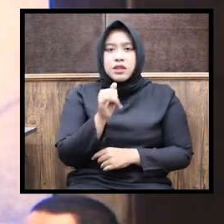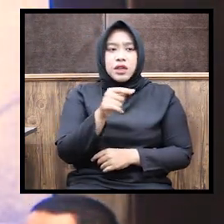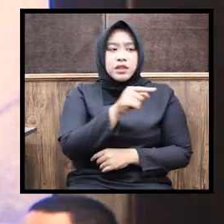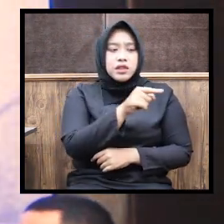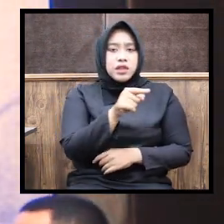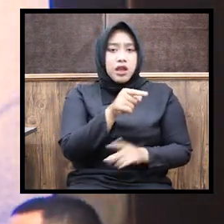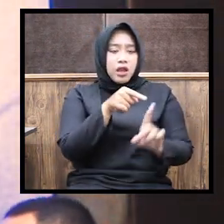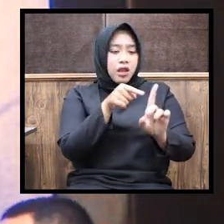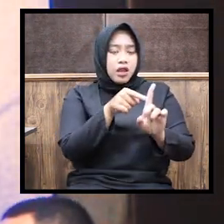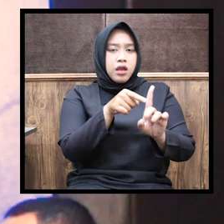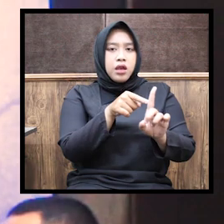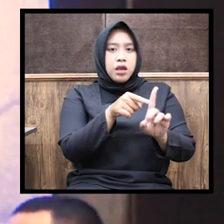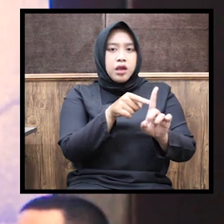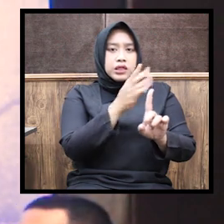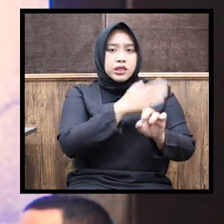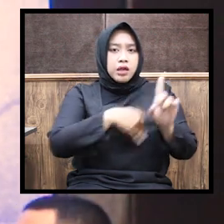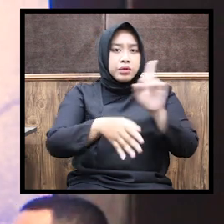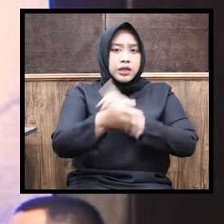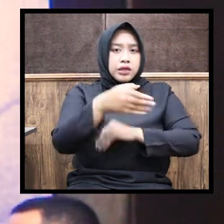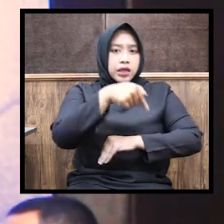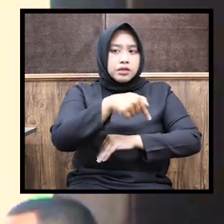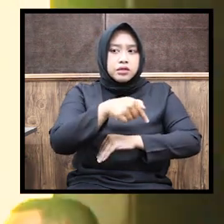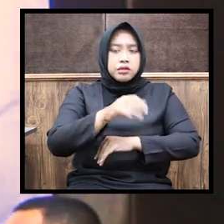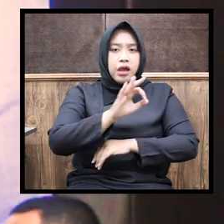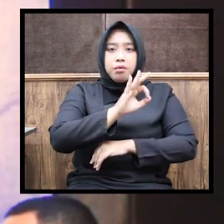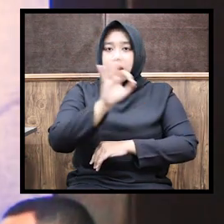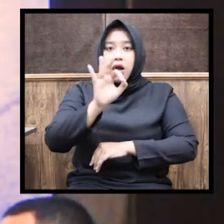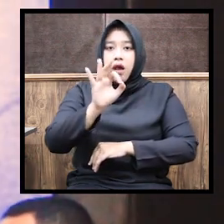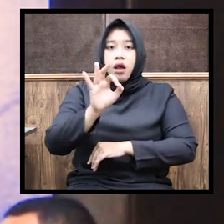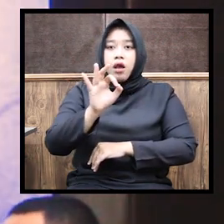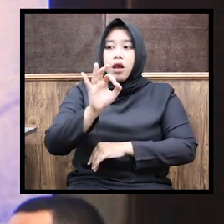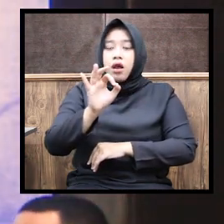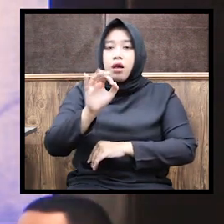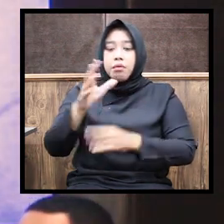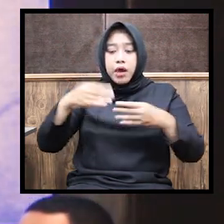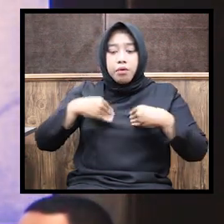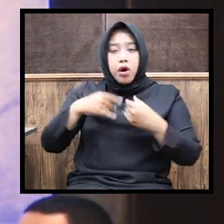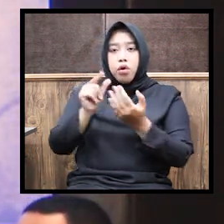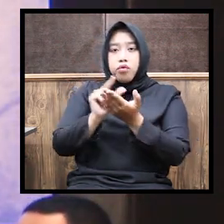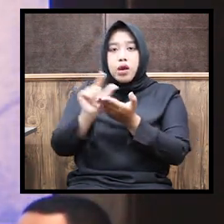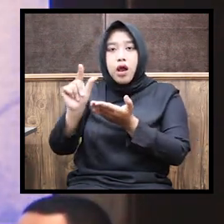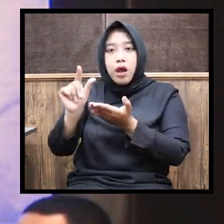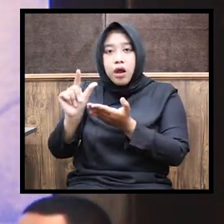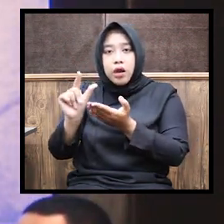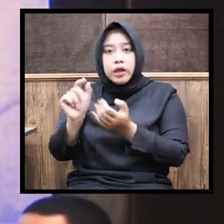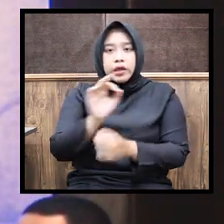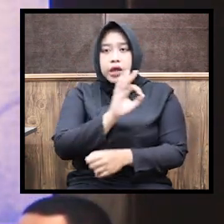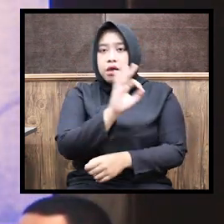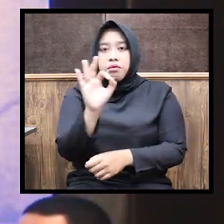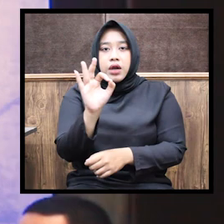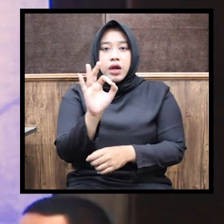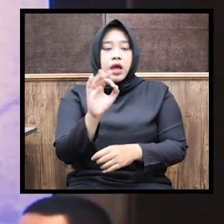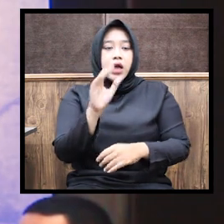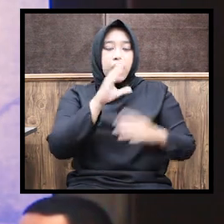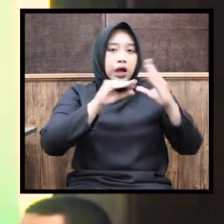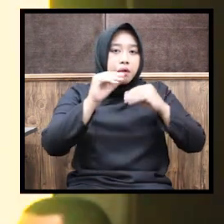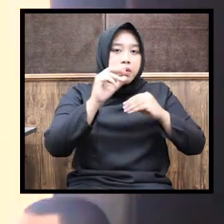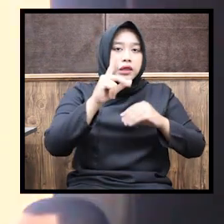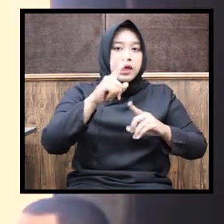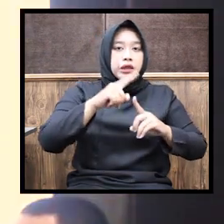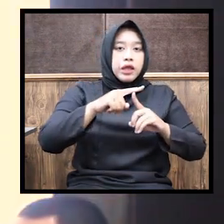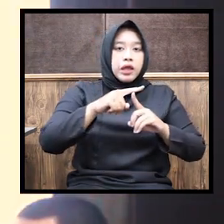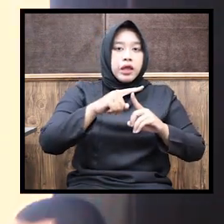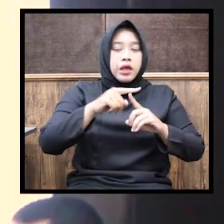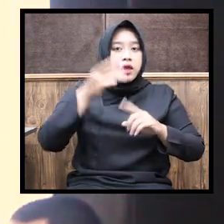ke rapat RT atau rapat Kelurahan tidak dilibatkan seperti itu jadi paling tidak ketika dari dinas